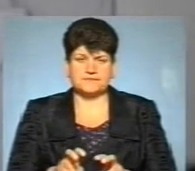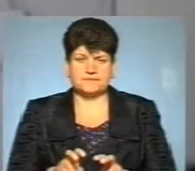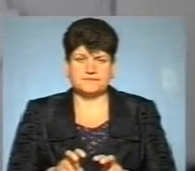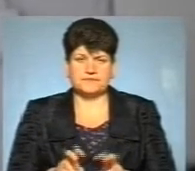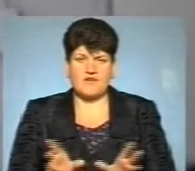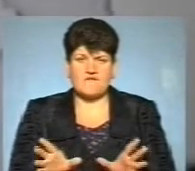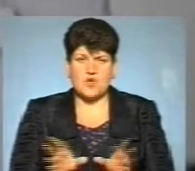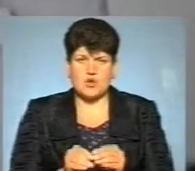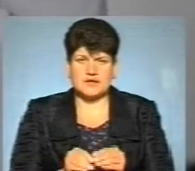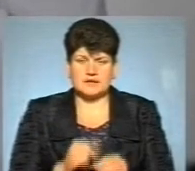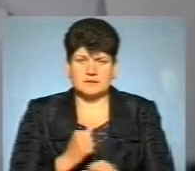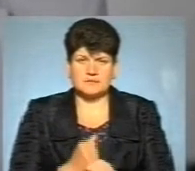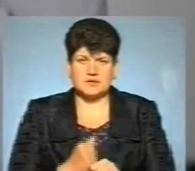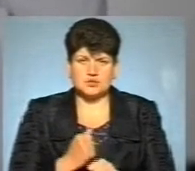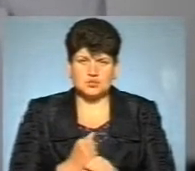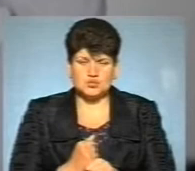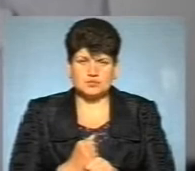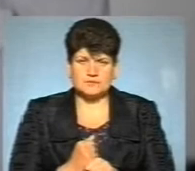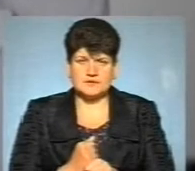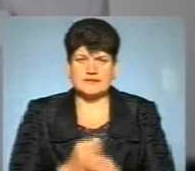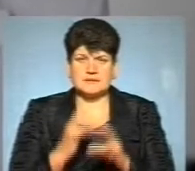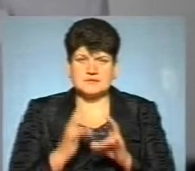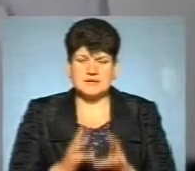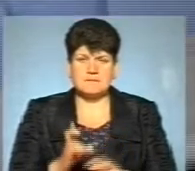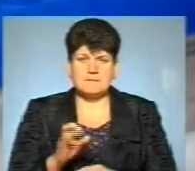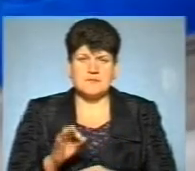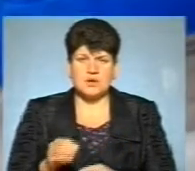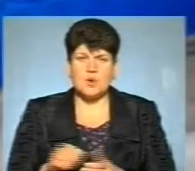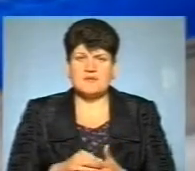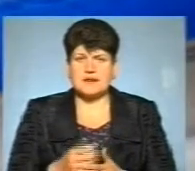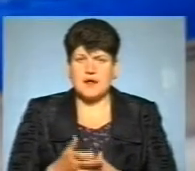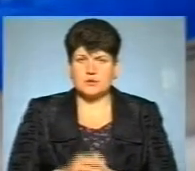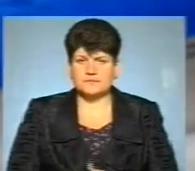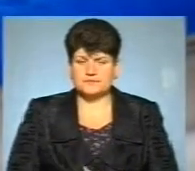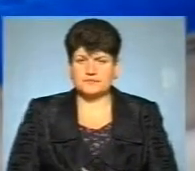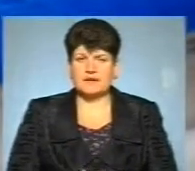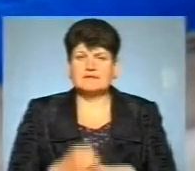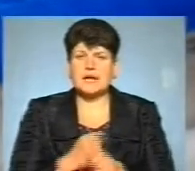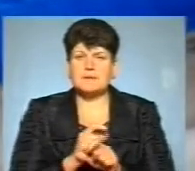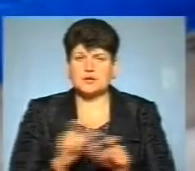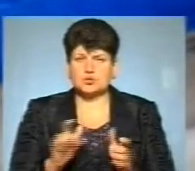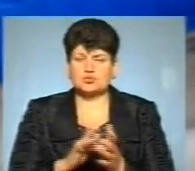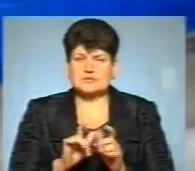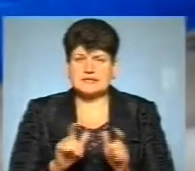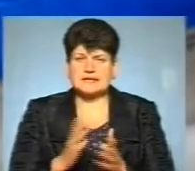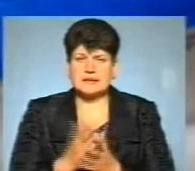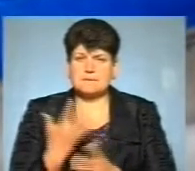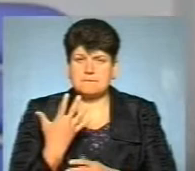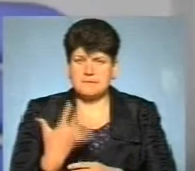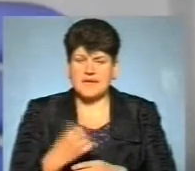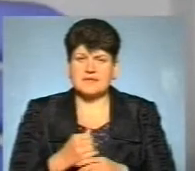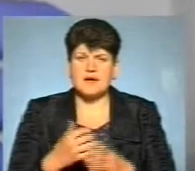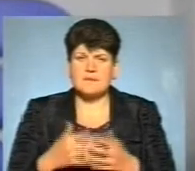в контакті, працюють в контакті з небезпечним біоматеріалом. В лабораторному центрі є 5 апаратів для